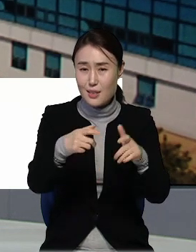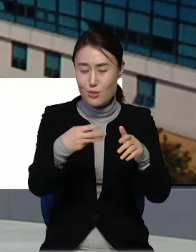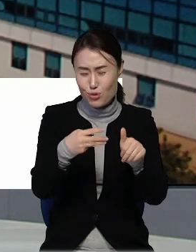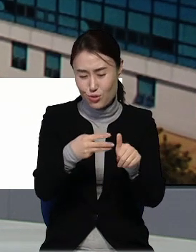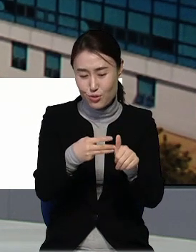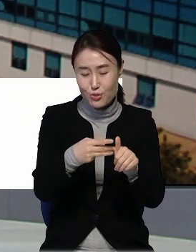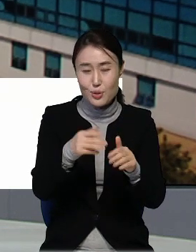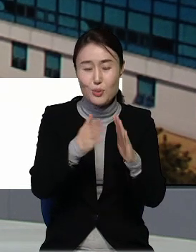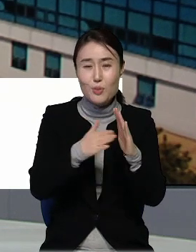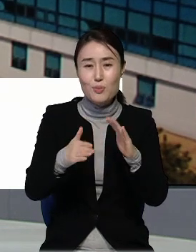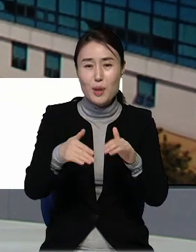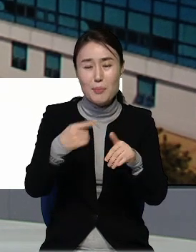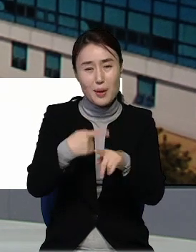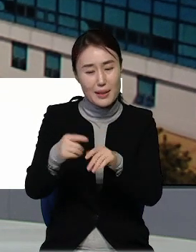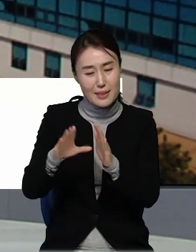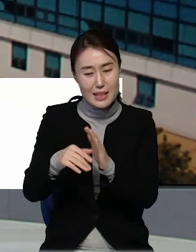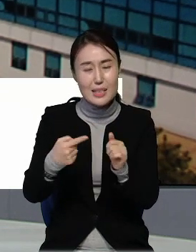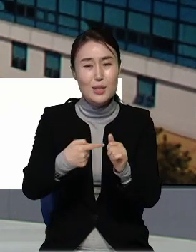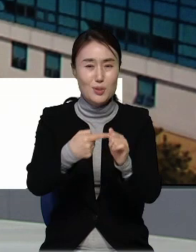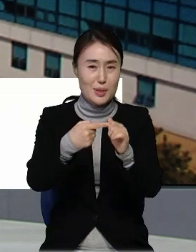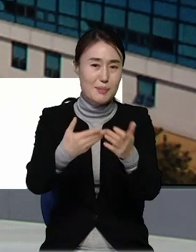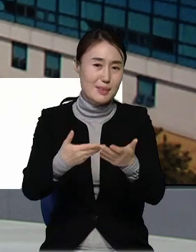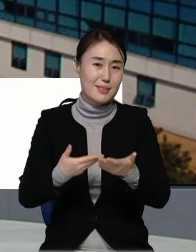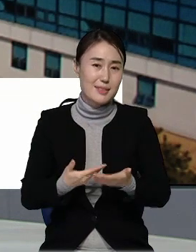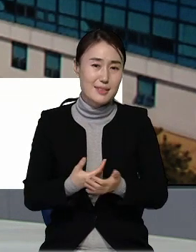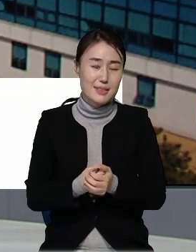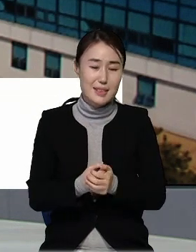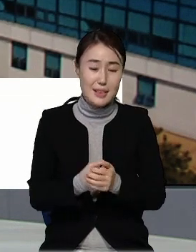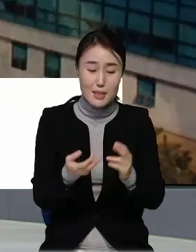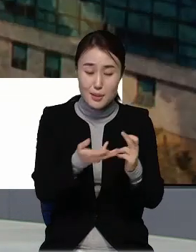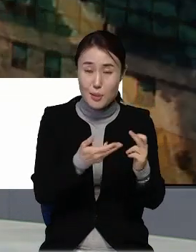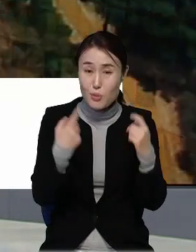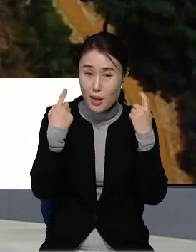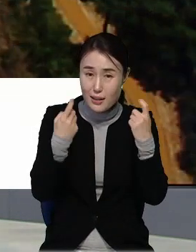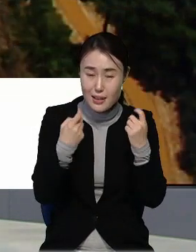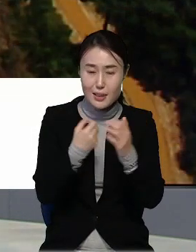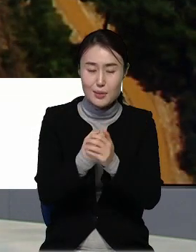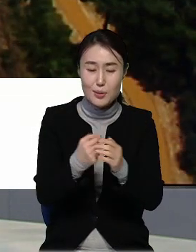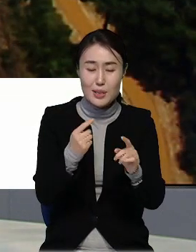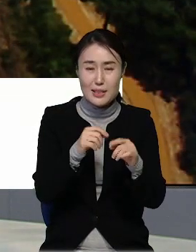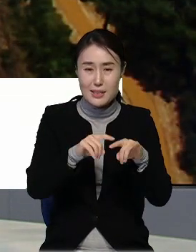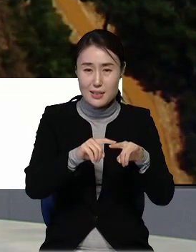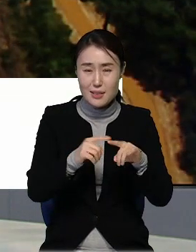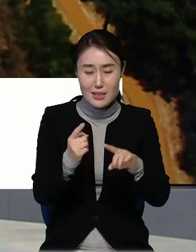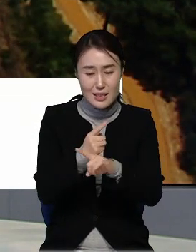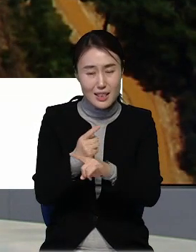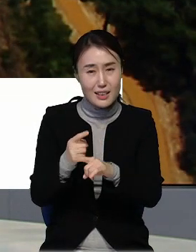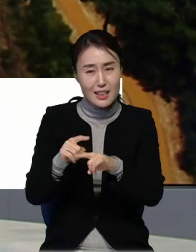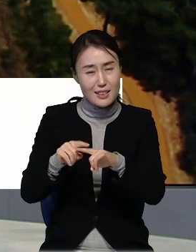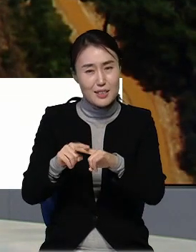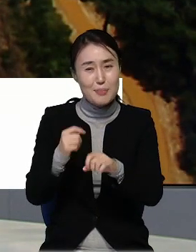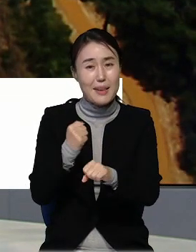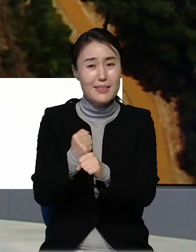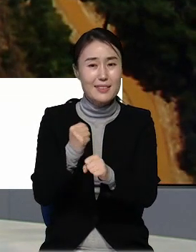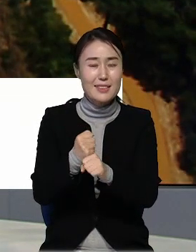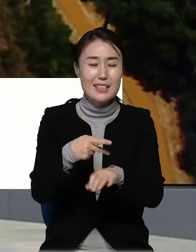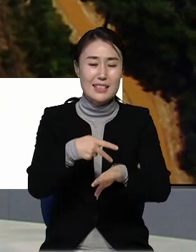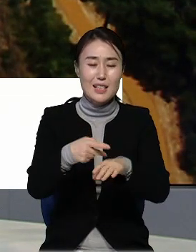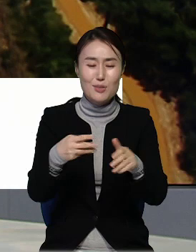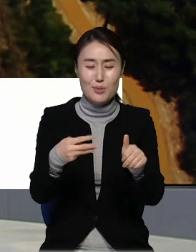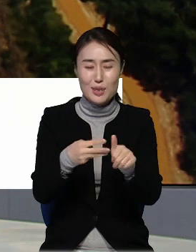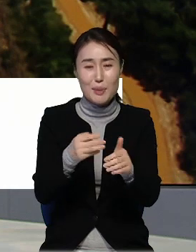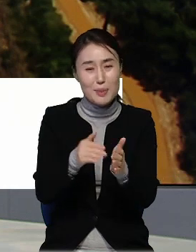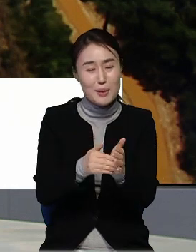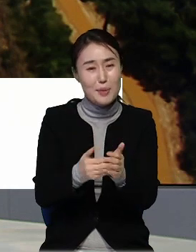공무원 역량평가에서 모두 1위를 차지했습니다. 섬관광, 신재생에너지의 메카로 불리는 신안군의 비결을 이동근